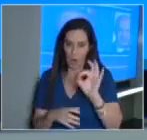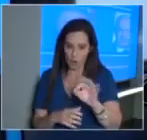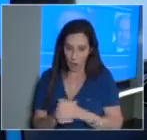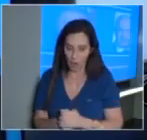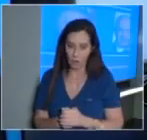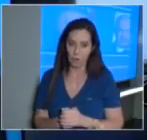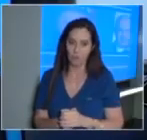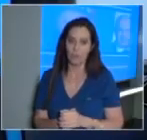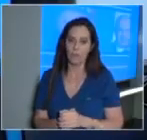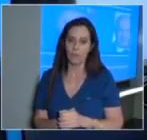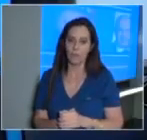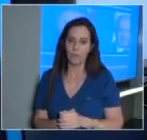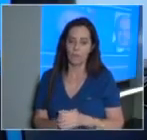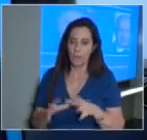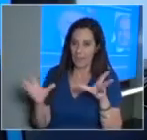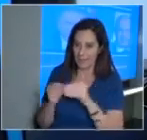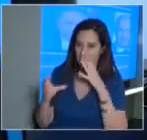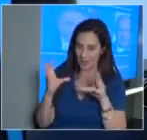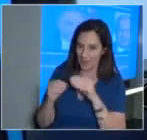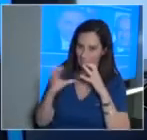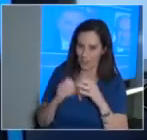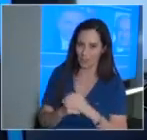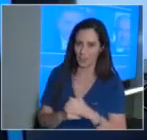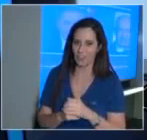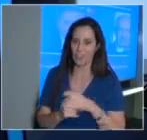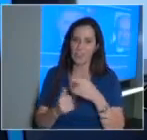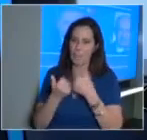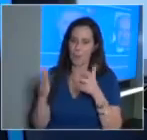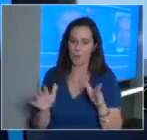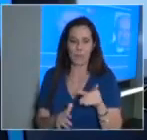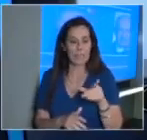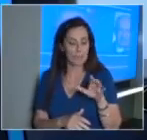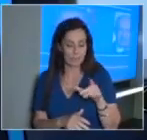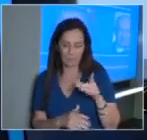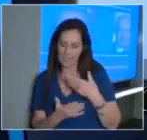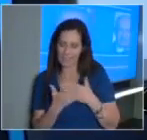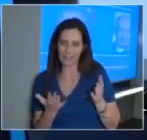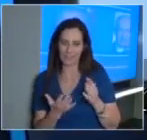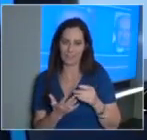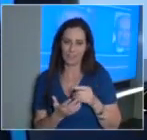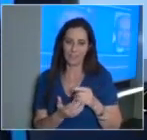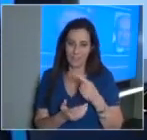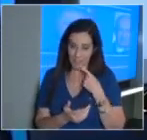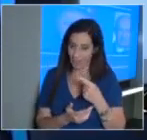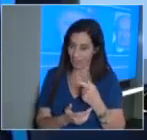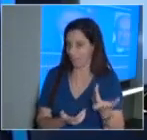ביתנו. שיכול להעיד אולי שהדברים לא... זה פתוח לתקשורת. אגב, אם זה סתם... תגידו שזה לזכותו של ליברמן, שהוא